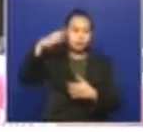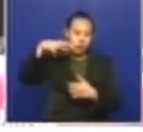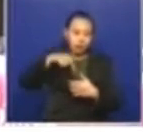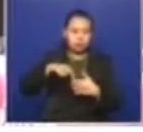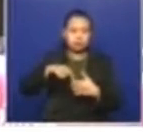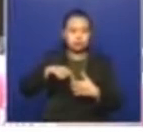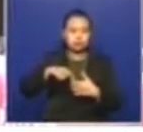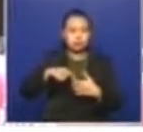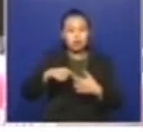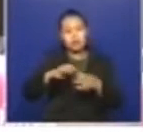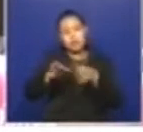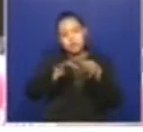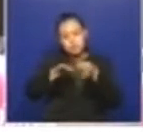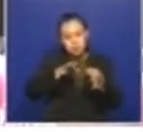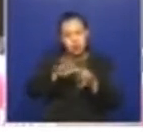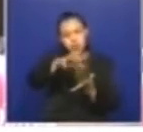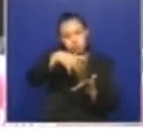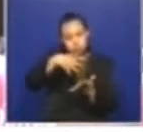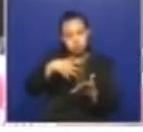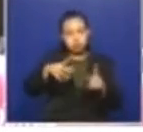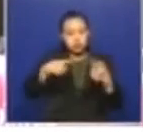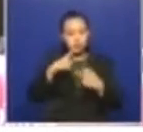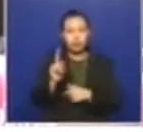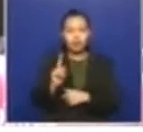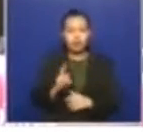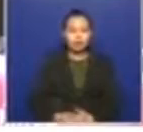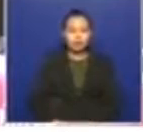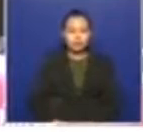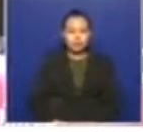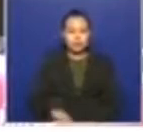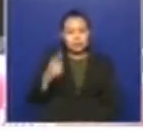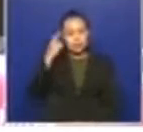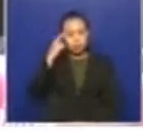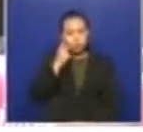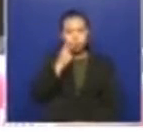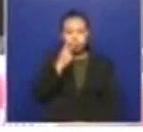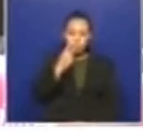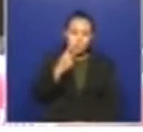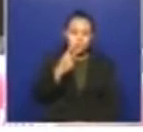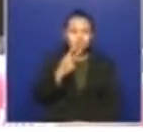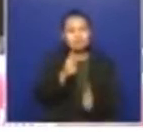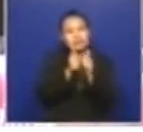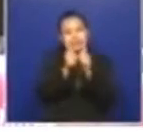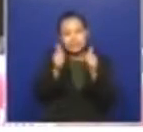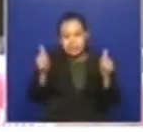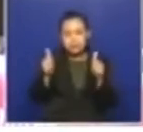ว่าท่านจะมองโลกสวยแล้วท่านก็อาจจะยังอินโนเซนต์เกี่ยวกับการบริหารการเมื